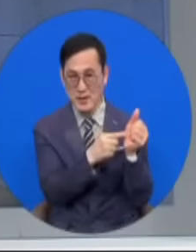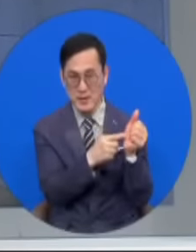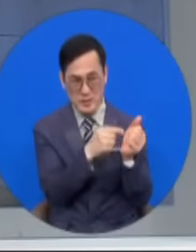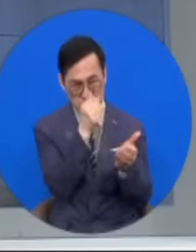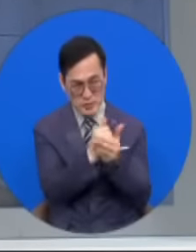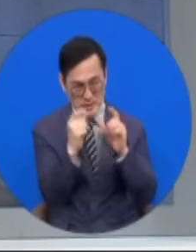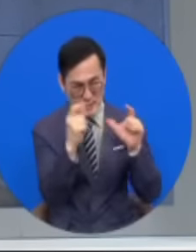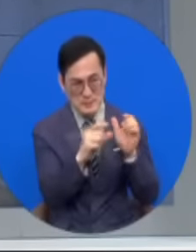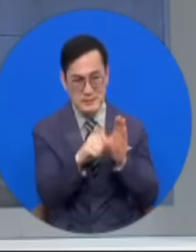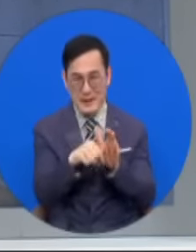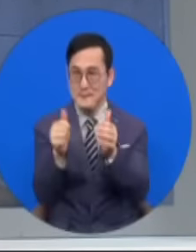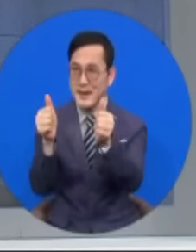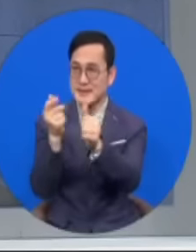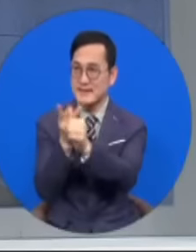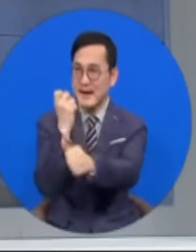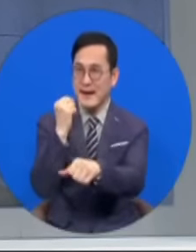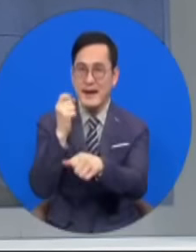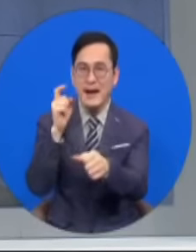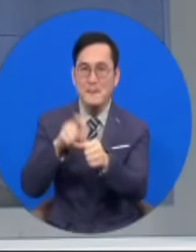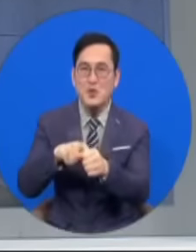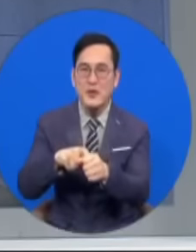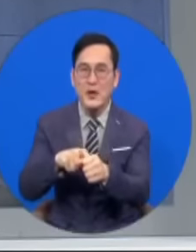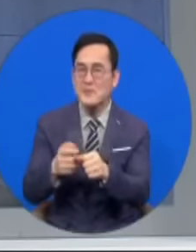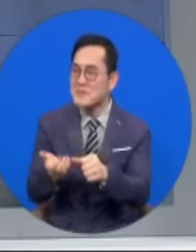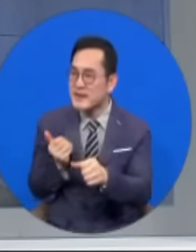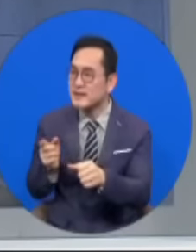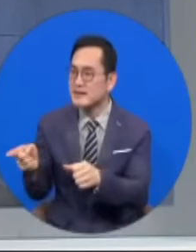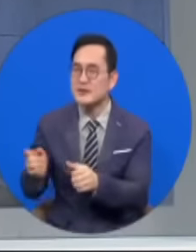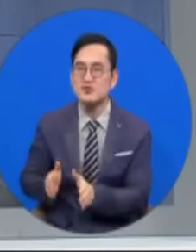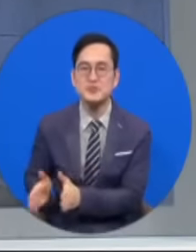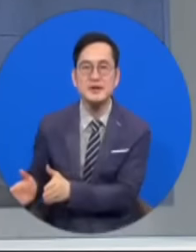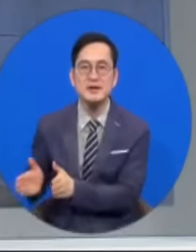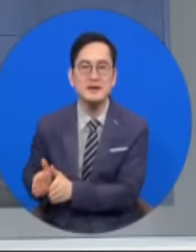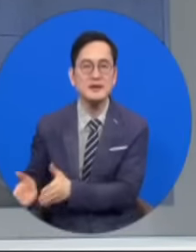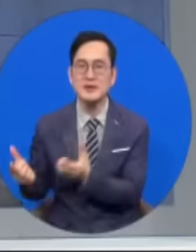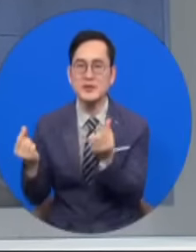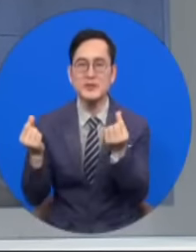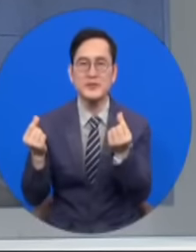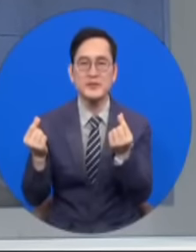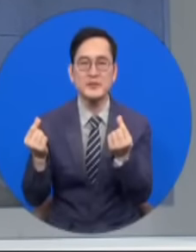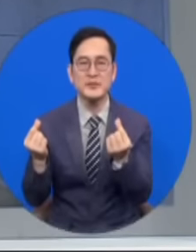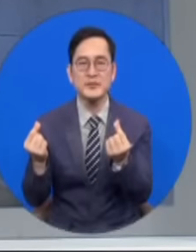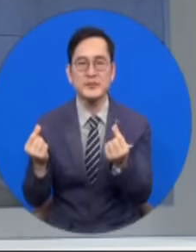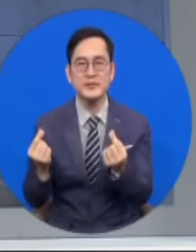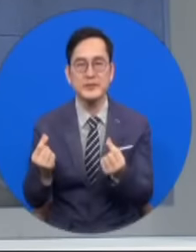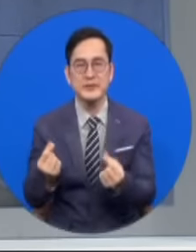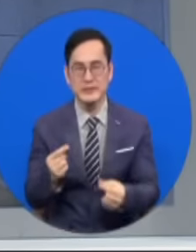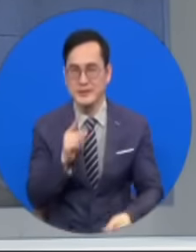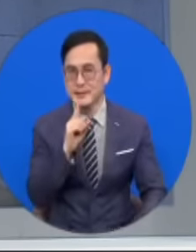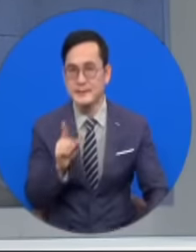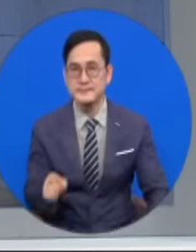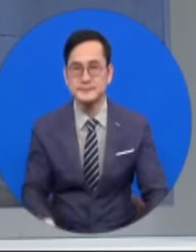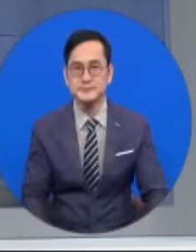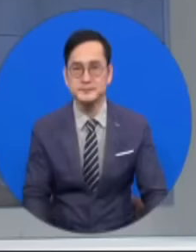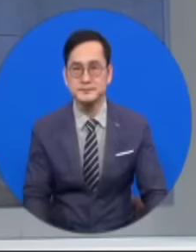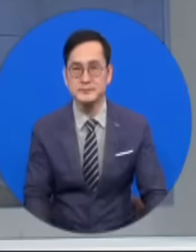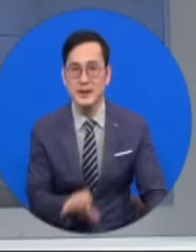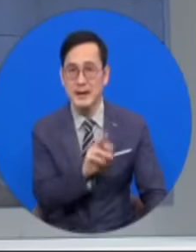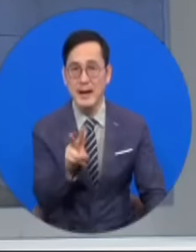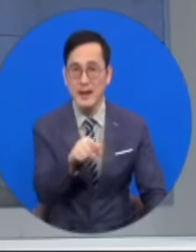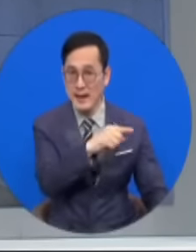제가 나왔을 때 그 판사를 탄핵하기 위한 동의 포석 빌드이다 주장과 비판을 했습니다 야당